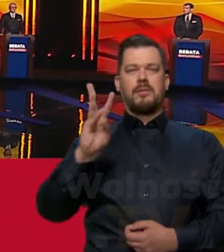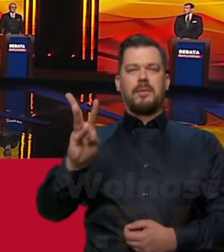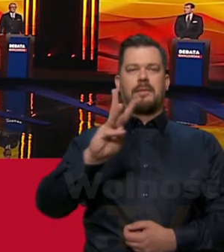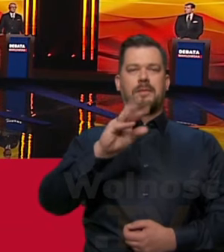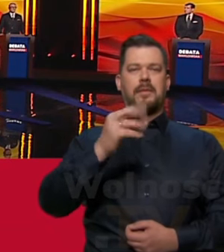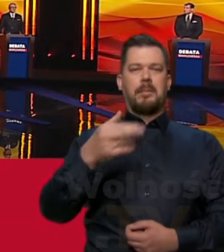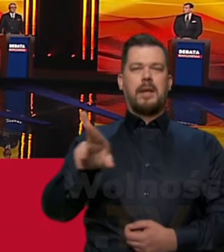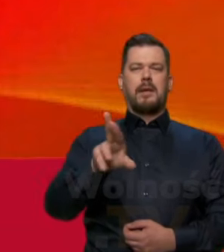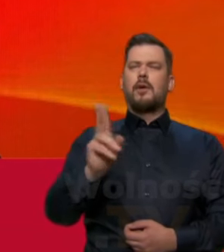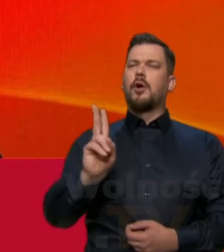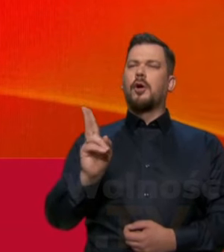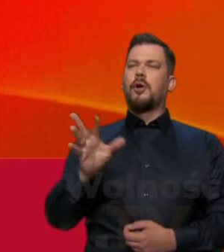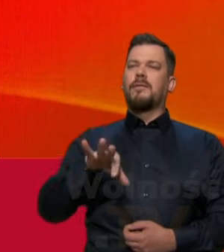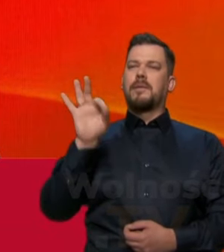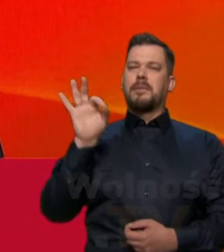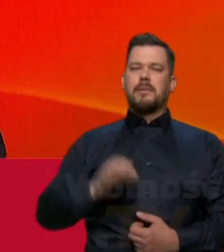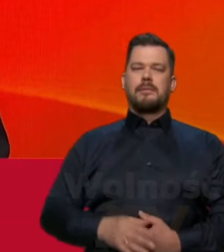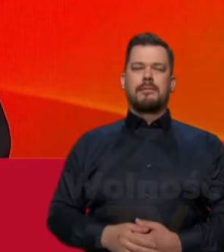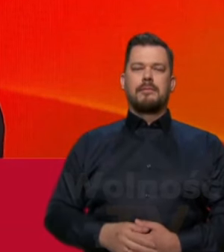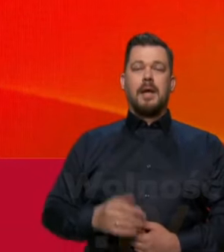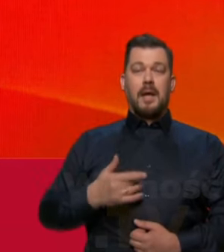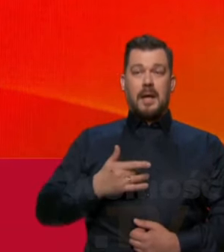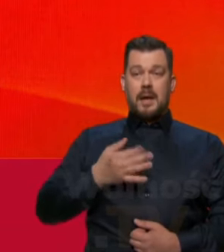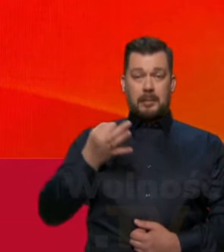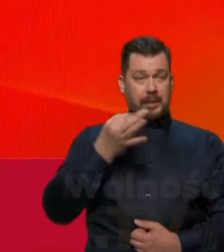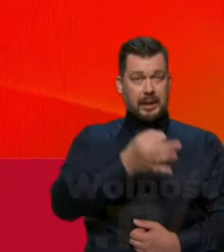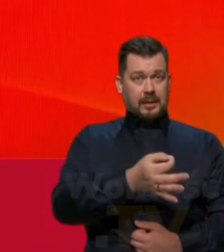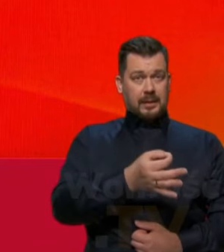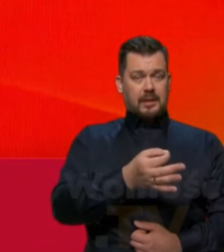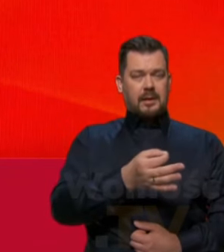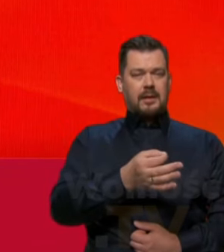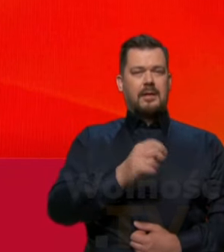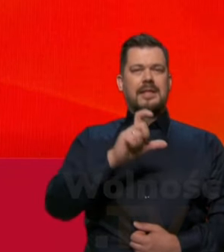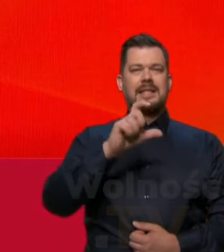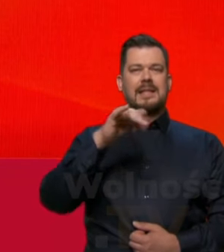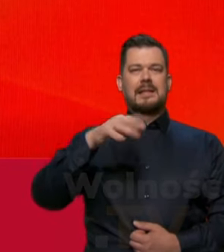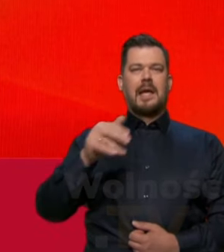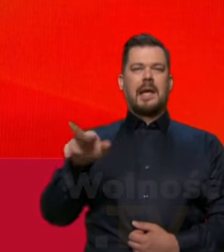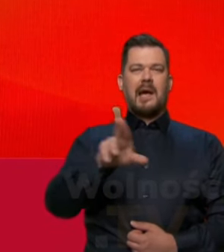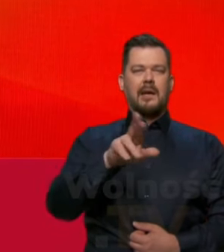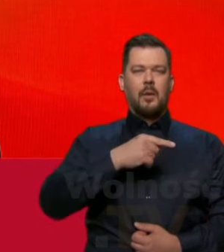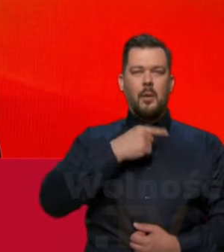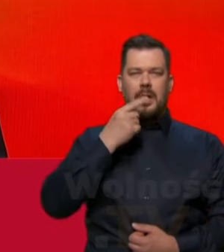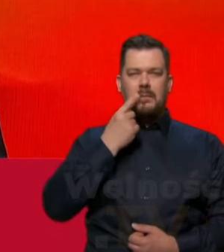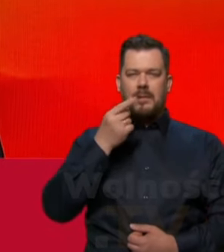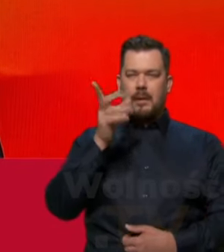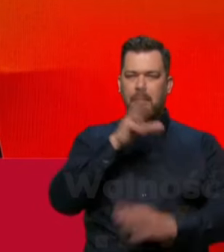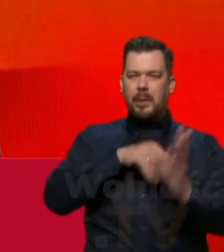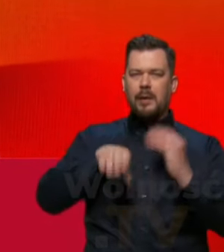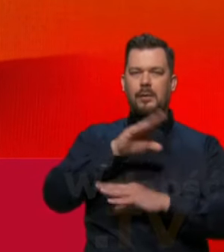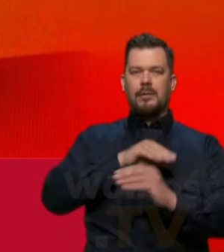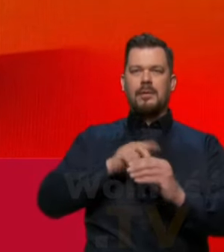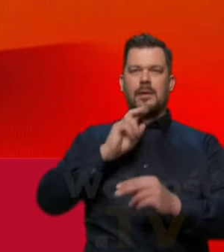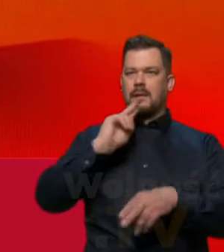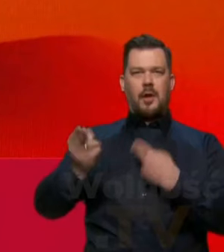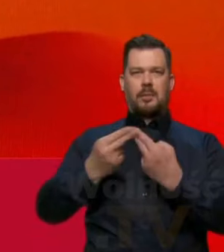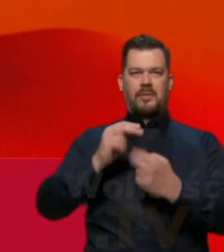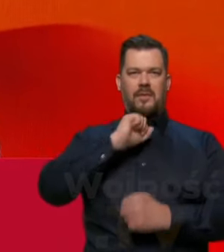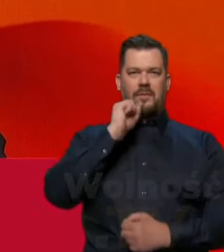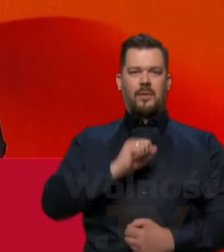Jesteśmy ciekawi komu. Ja pytanie zadam Cykarowi, Miglancowi i Bajerantowi, który nie odpowiada na